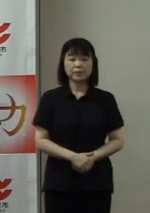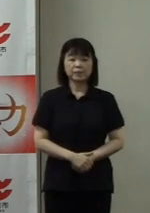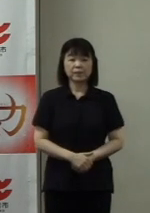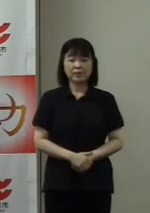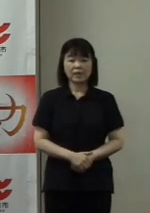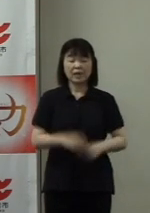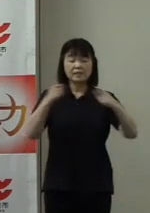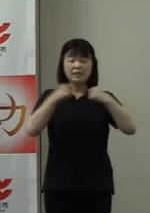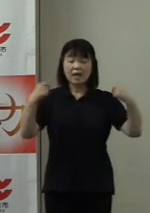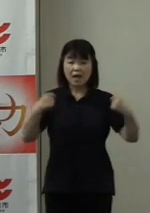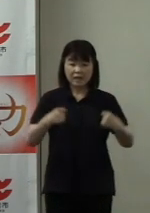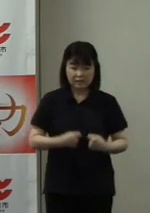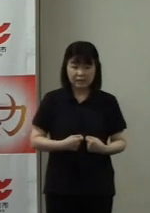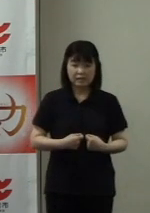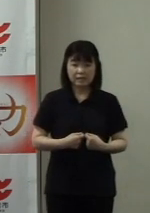正式には